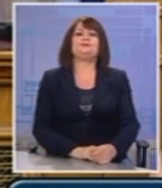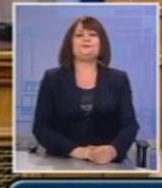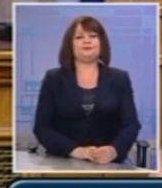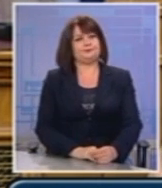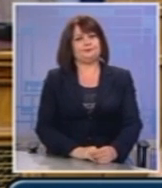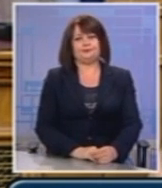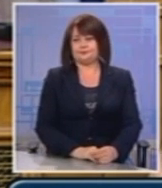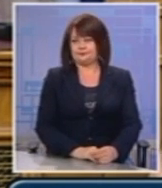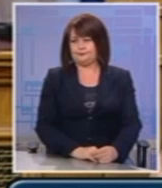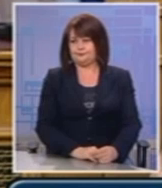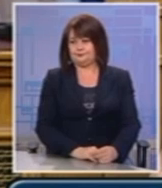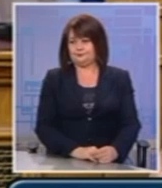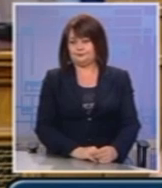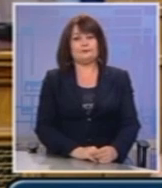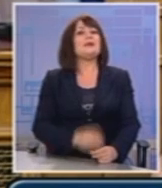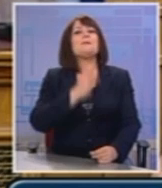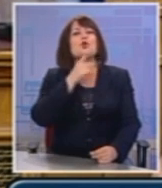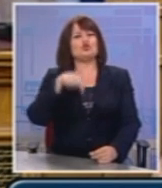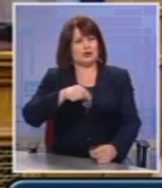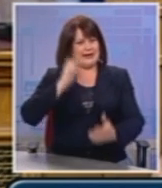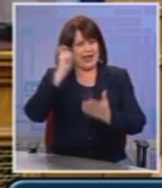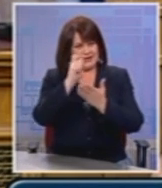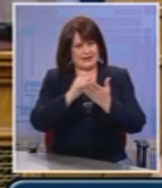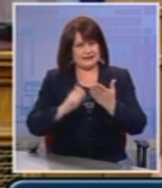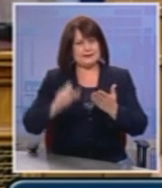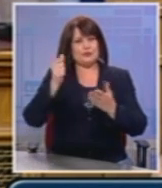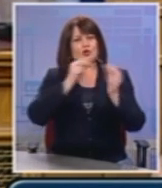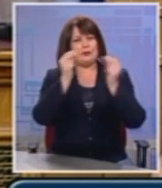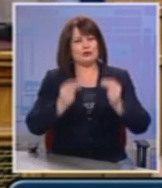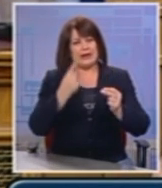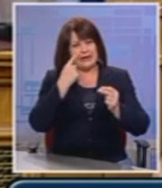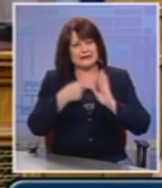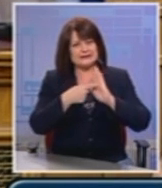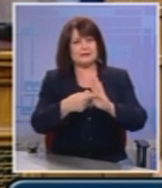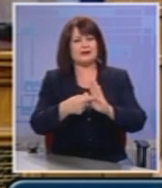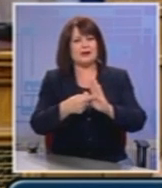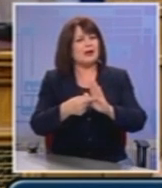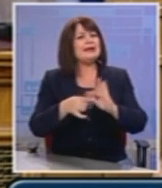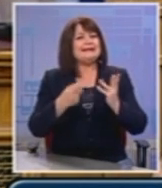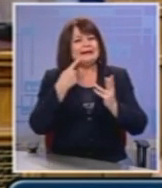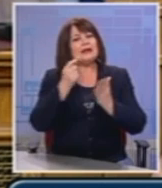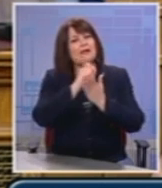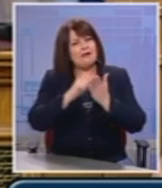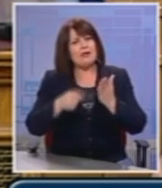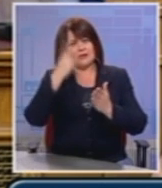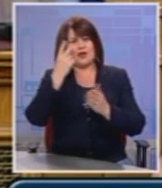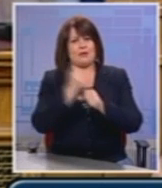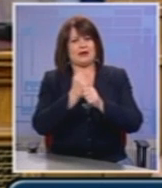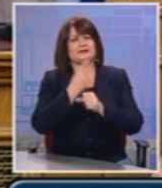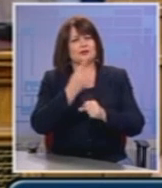αυτό στην προσωρινή έκθεση περιλαμβάνουμε εμπεριστατωμένες αναφορές στα πλήγματα που δέχτηκε το δικαίωμα στην